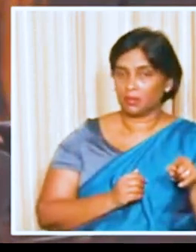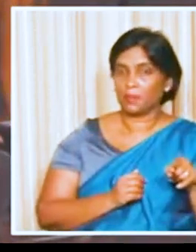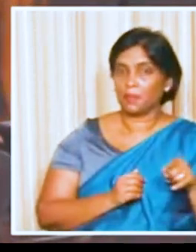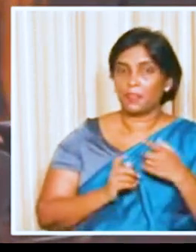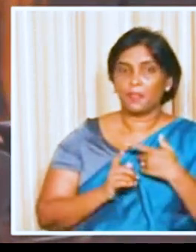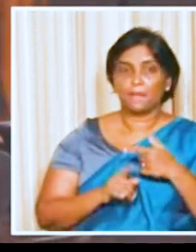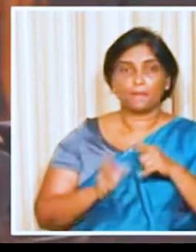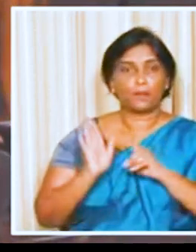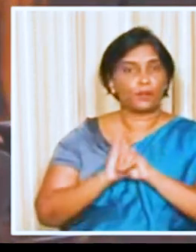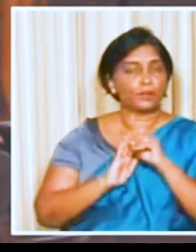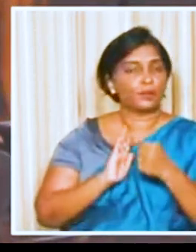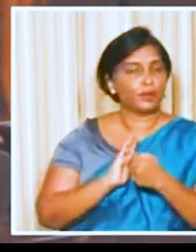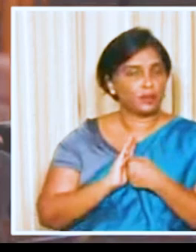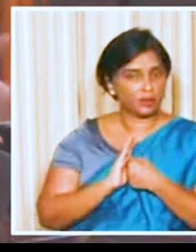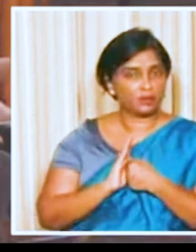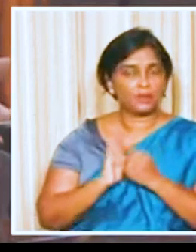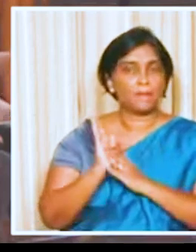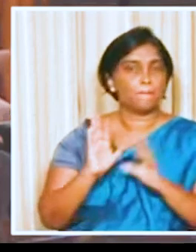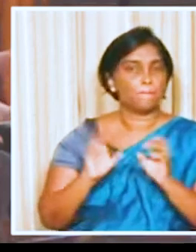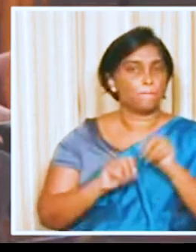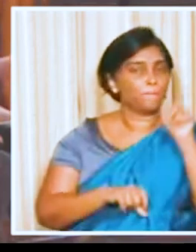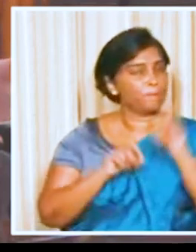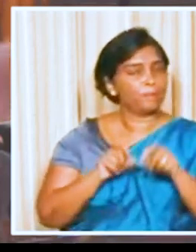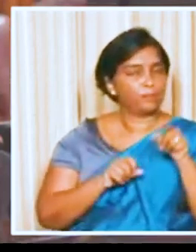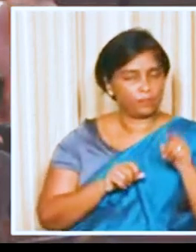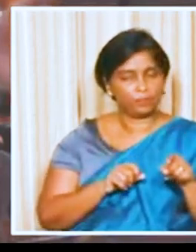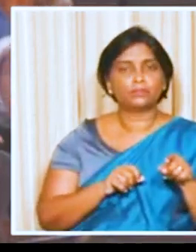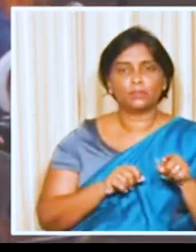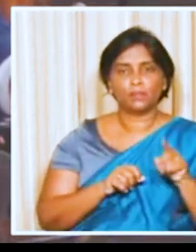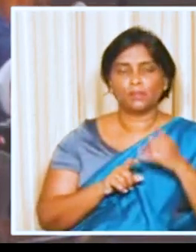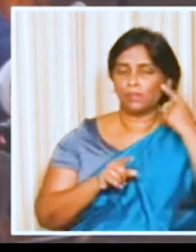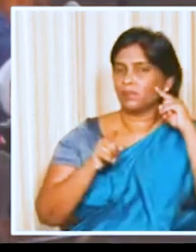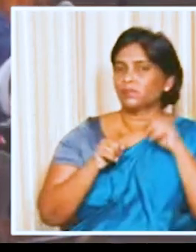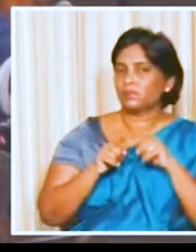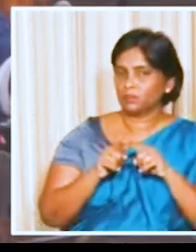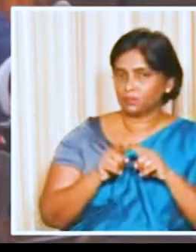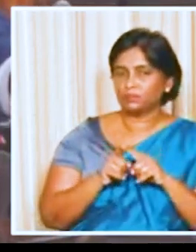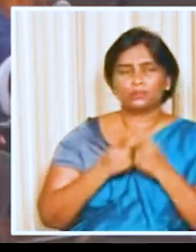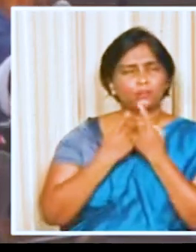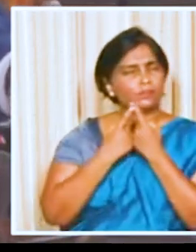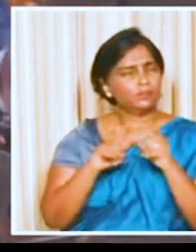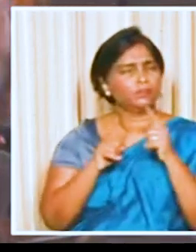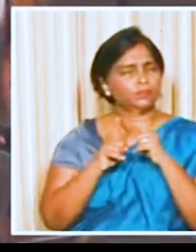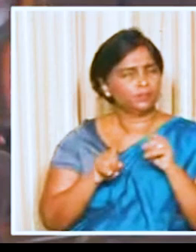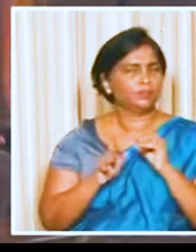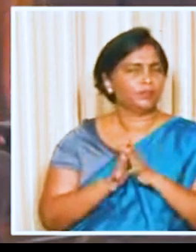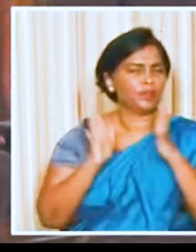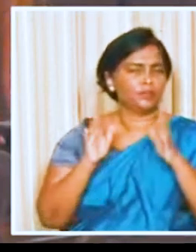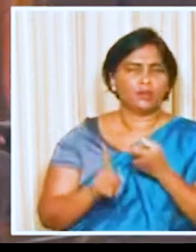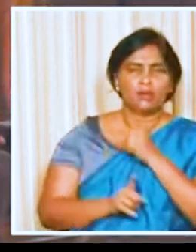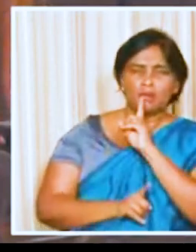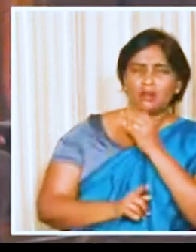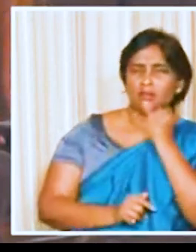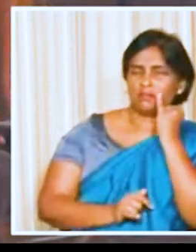தொடர்ந்து அச்சுறுத்தப்படுறார்கள். நேற்று மாலையிலே கூட பார்த்தேன், மட்டக்களப்பு மாவட்டத்தை சேர்ந்த ஐபிசி ஊடகத்தினுடைய பிராந்திய